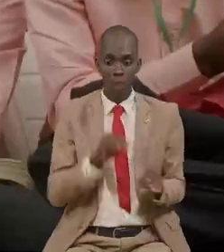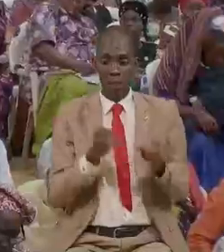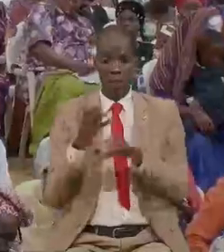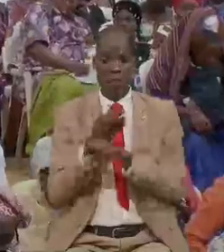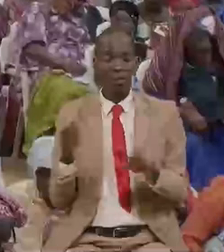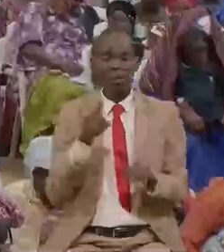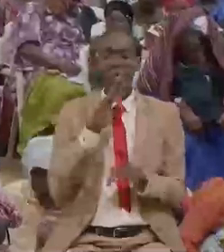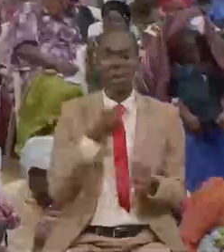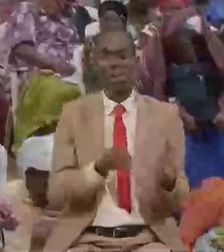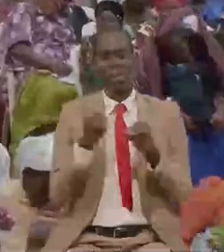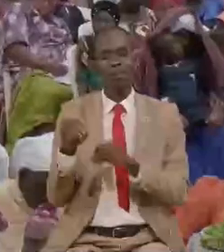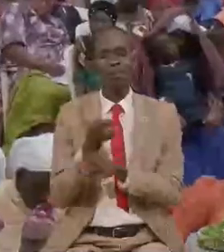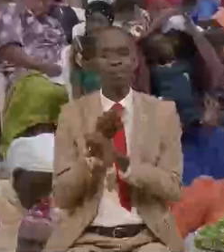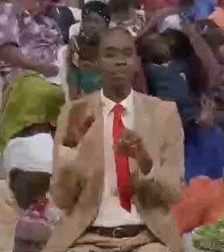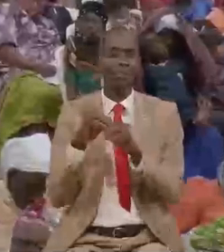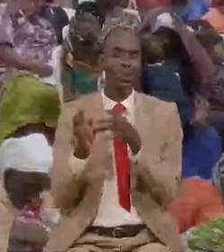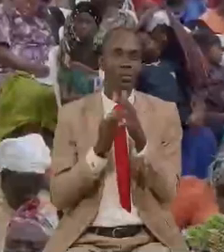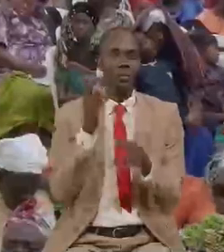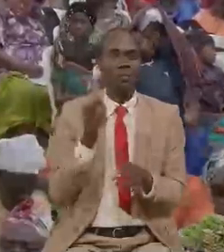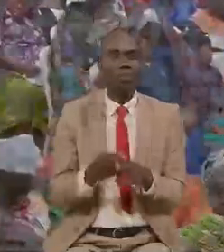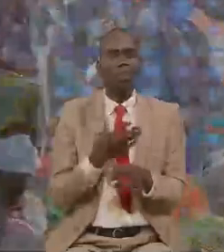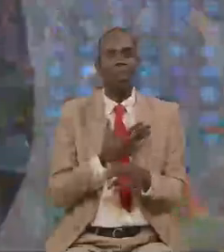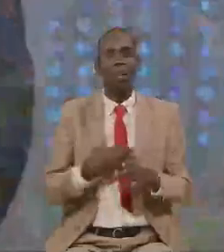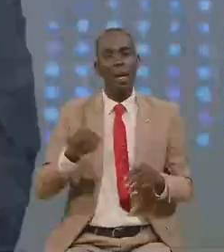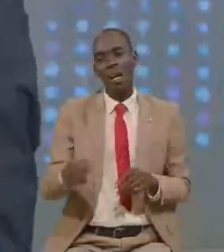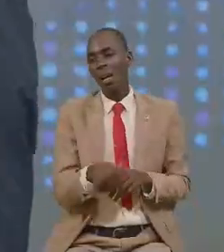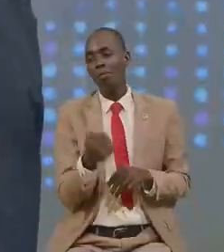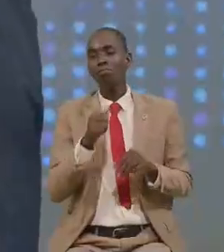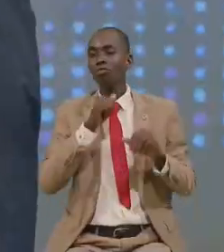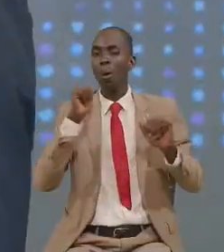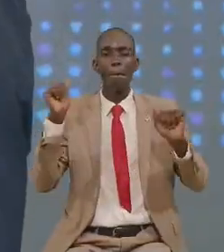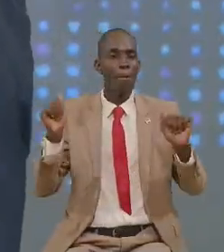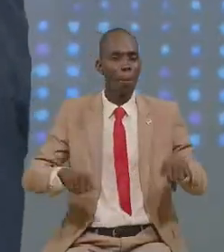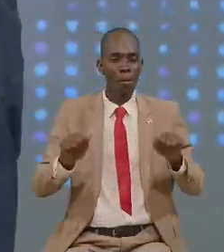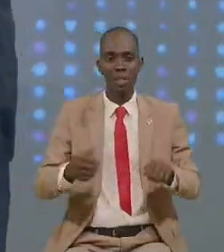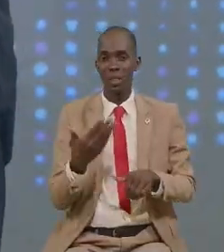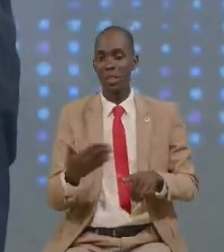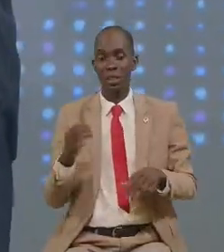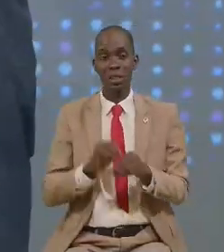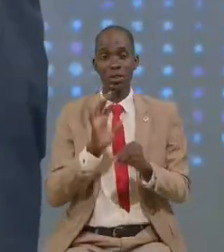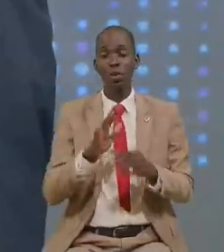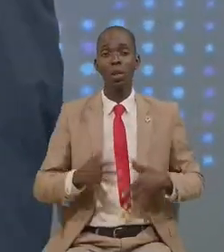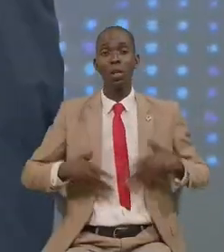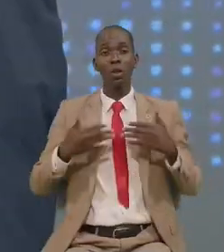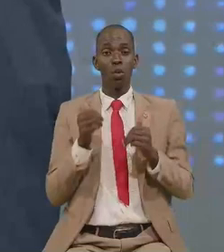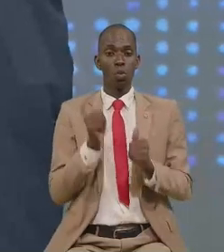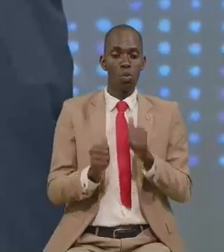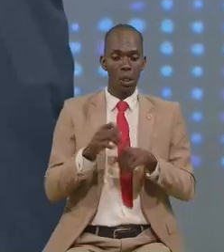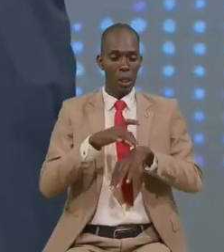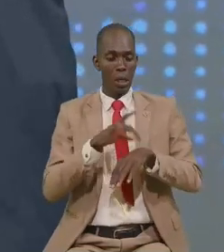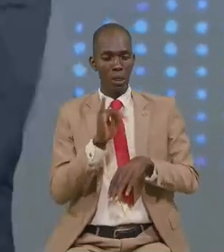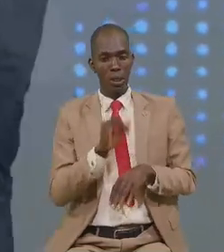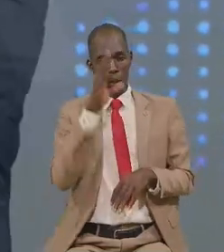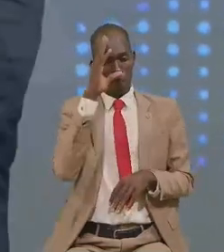affranchi. Et que toute impossibilité de ta vie, que les hommes terrestres, les